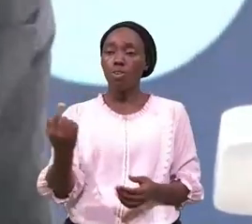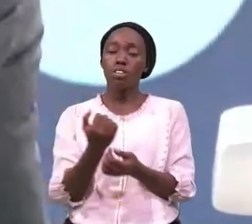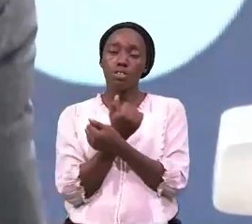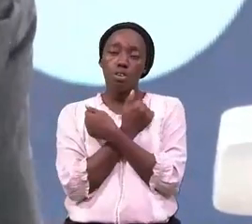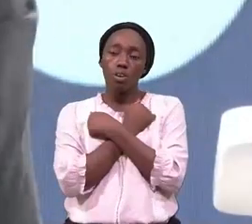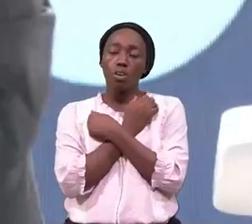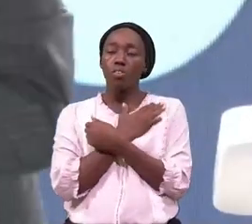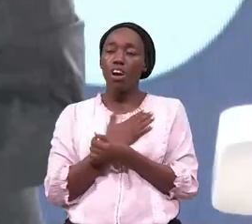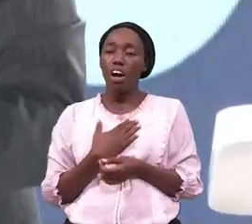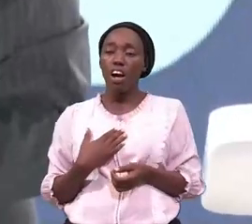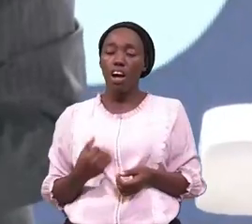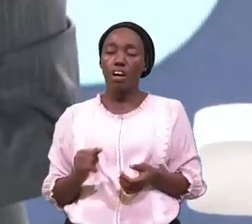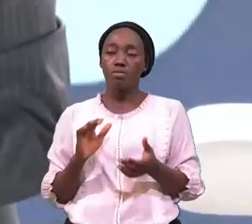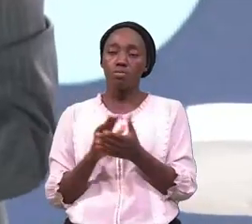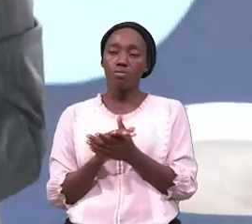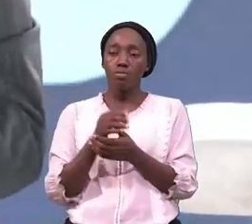confiance.